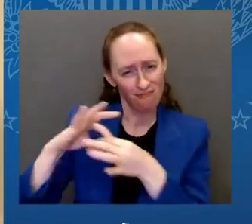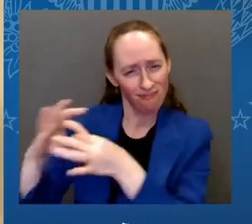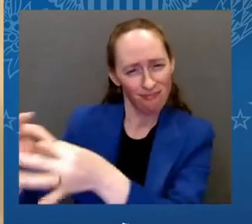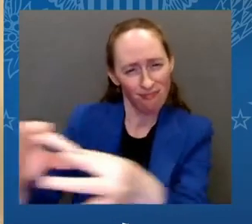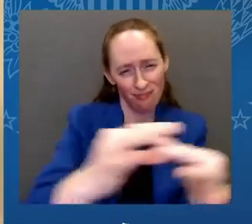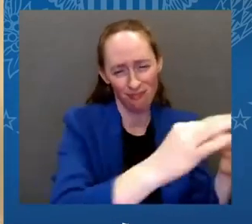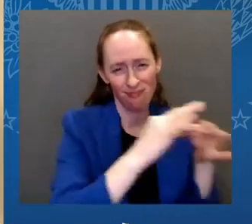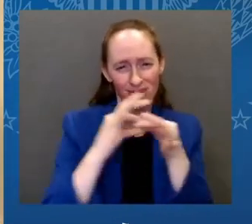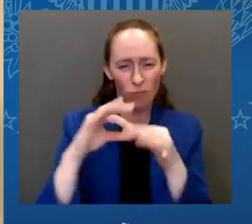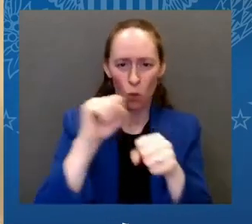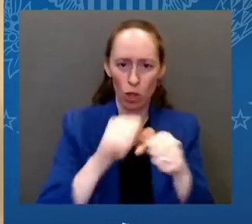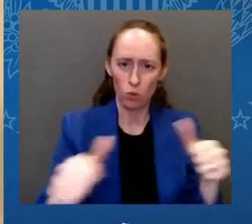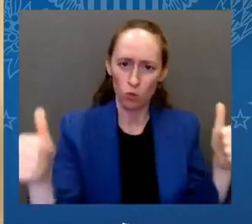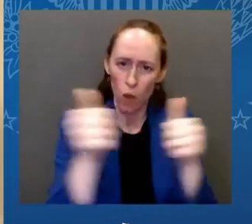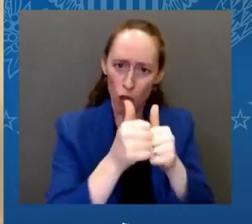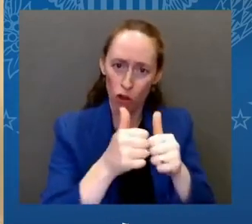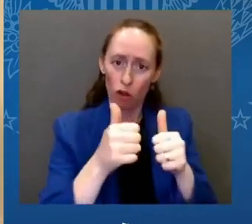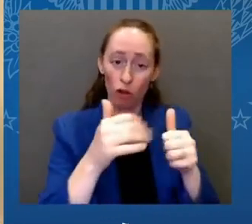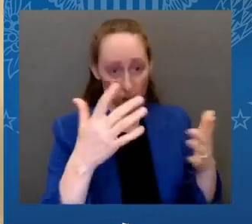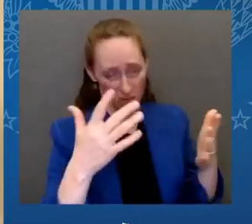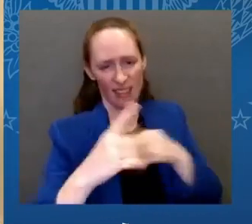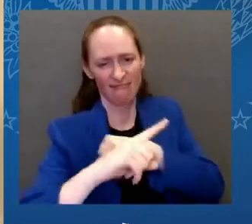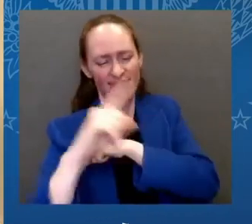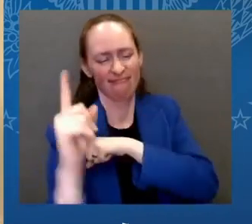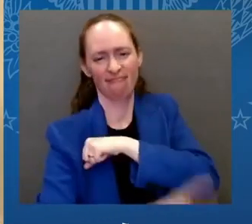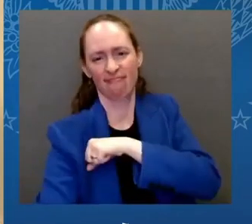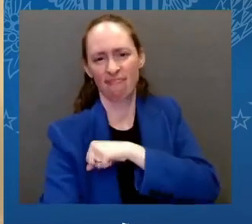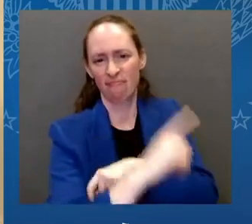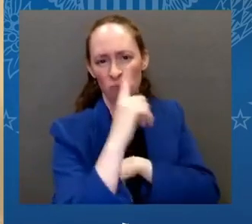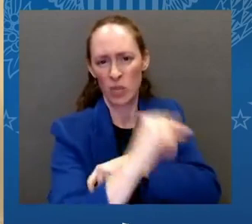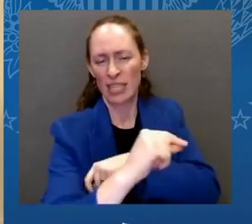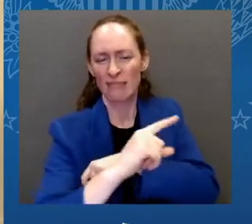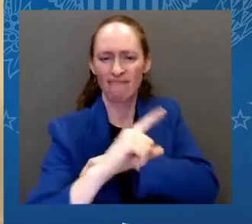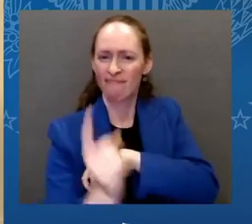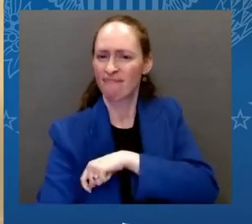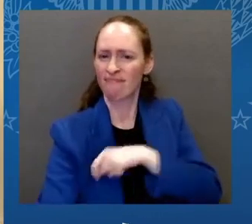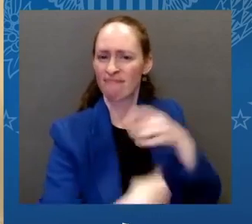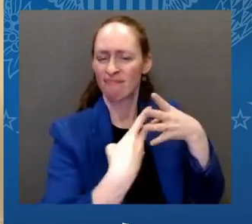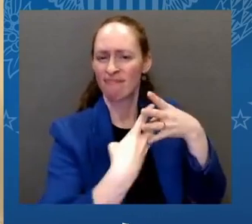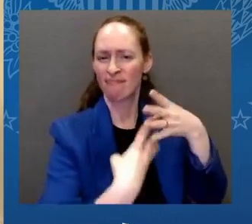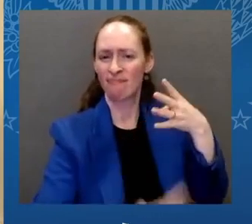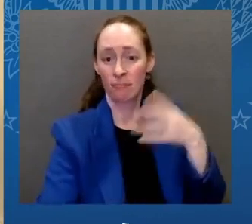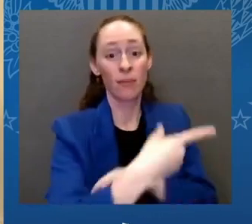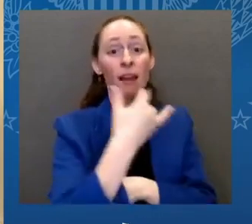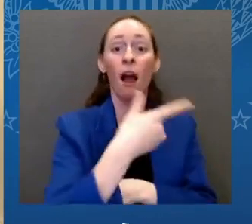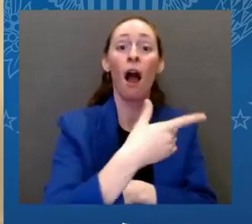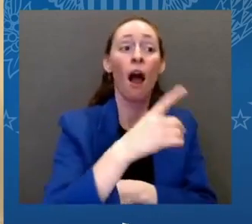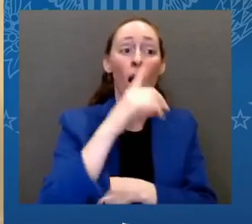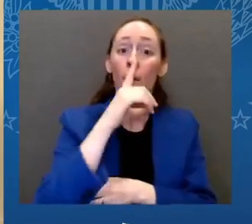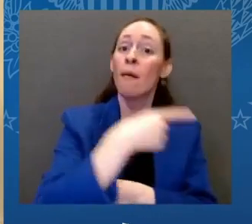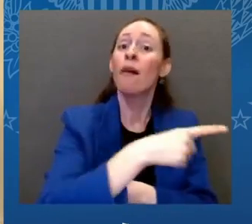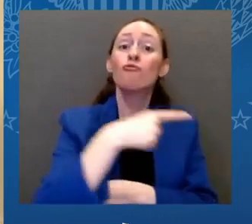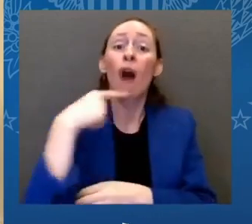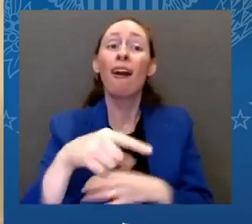безпрецедентні санкції і механізми контролю експорту щодо Росії, щоб економічно завдати їй